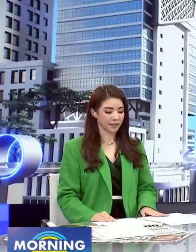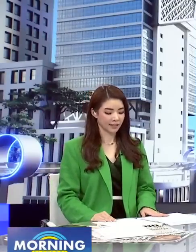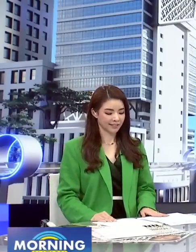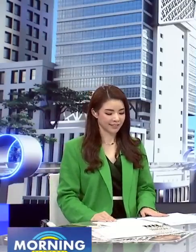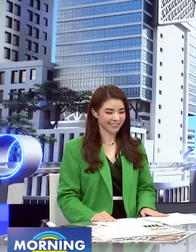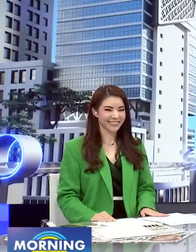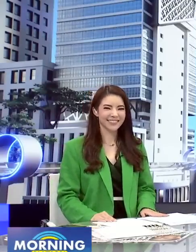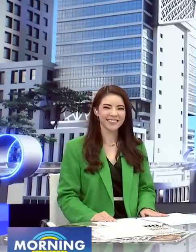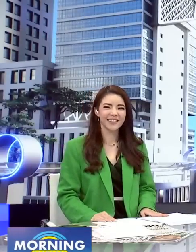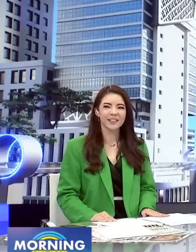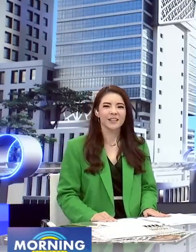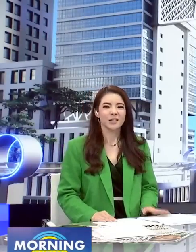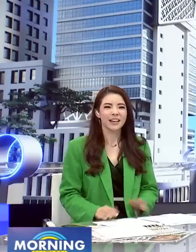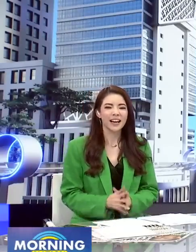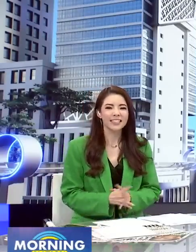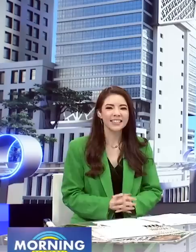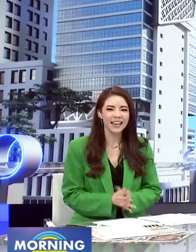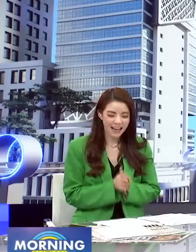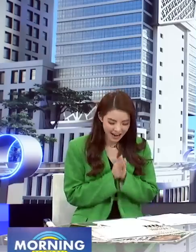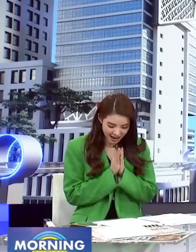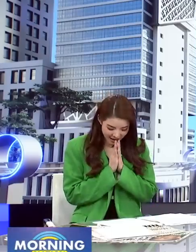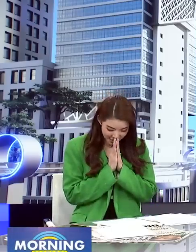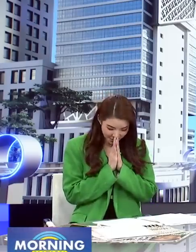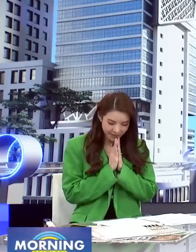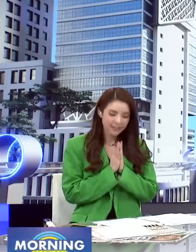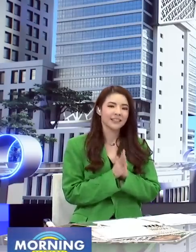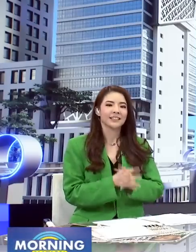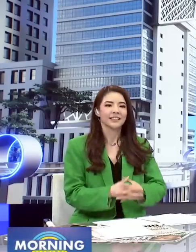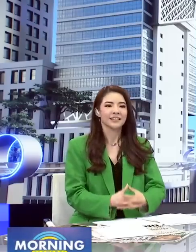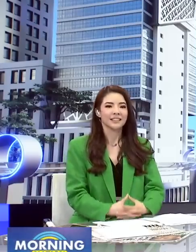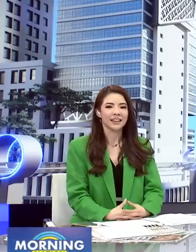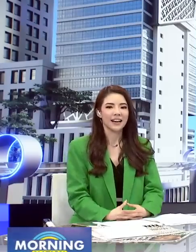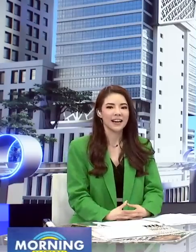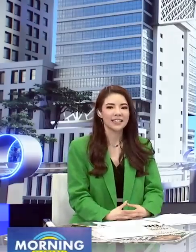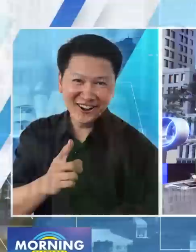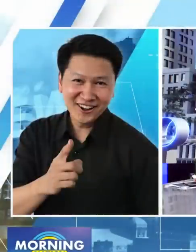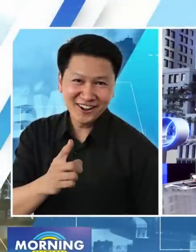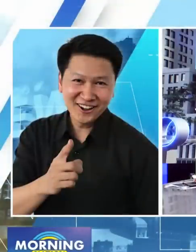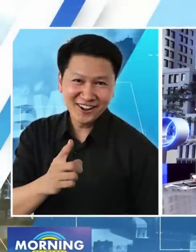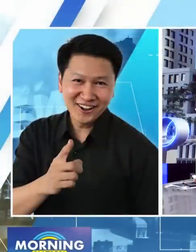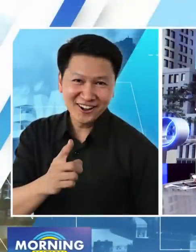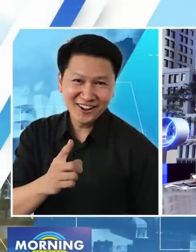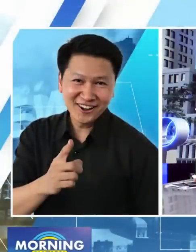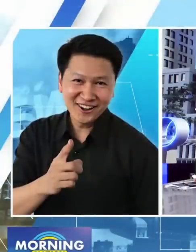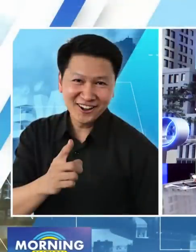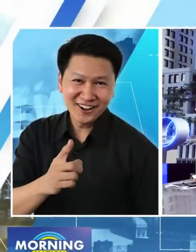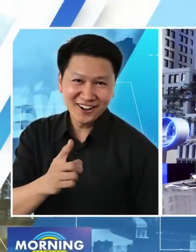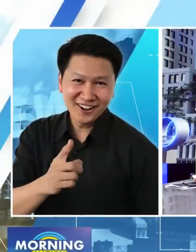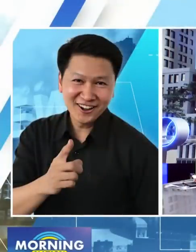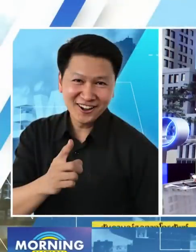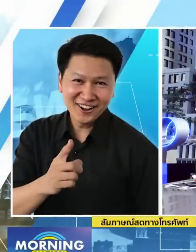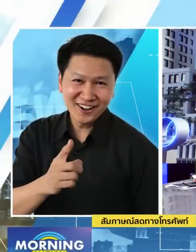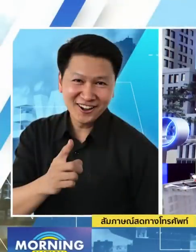าวิทยาลัยจุฬาลงกรณ์มหาวิทยาลัยครับสวัสดีอาจารย์เจตครับ สวัสดีค่ะอาจารย์เจตค่ะ นะสวัสดีครับ ค่ะอาจารย์เจตขาผู้คนแตกตื่นนะคะพ